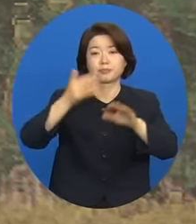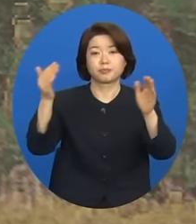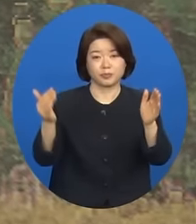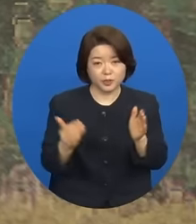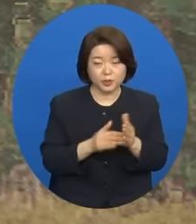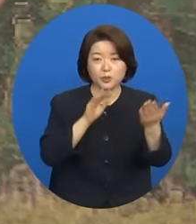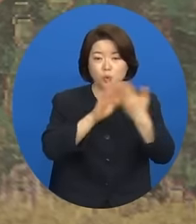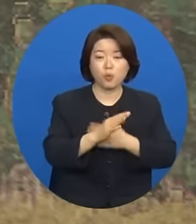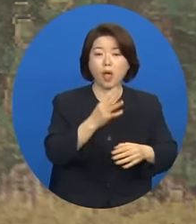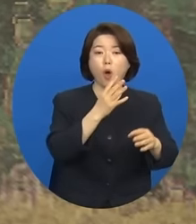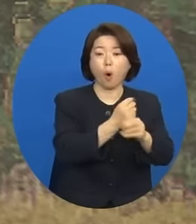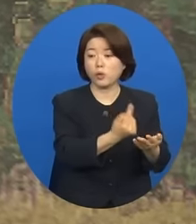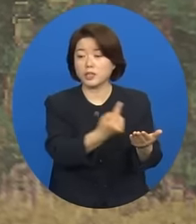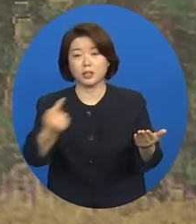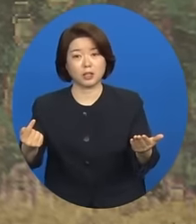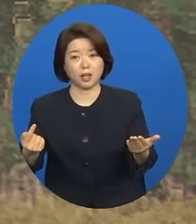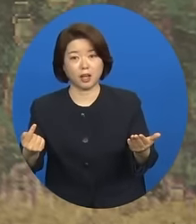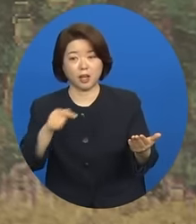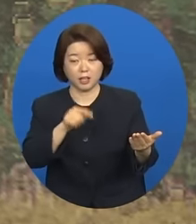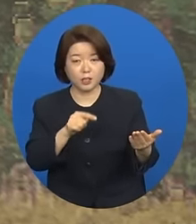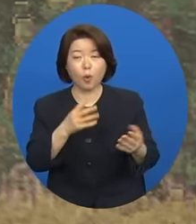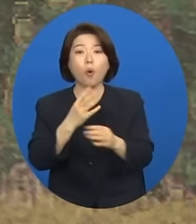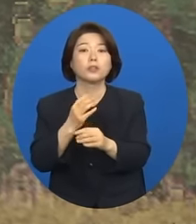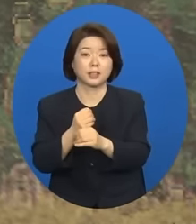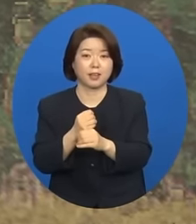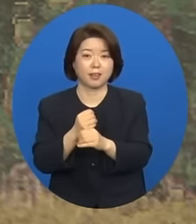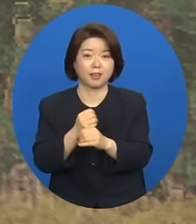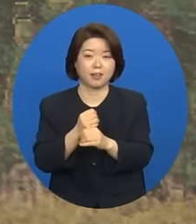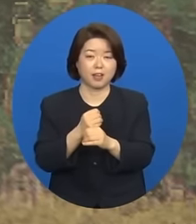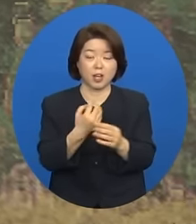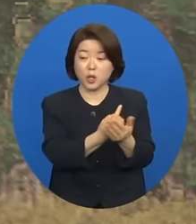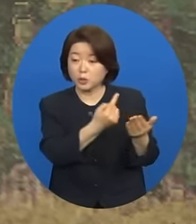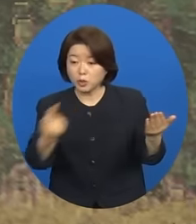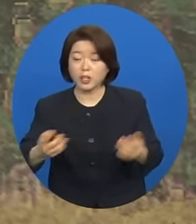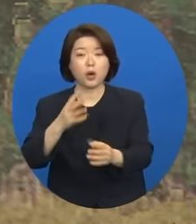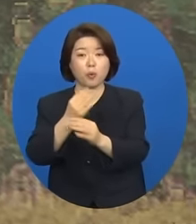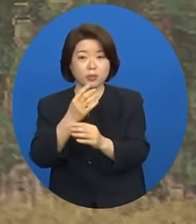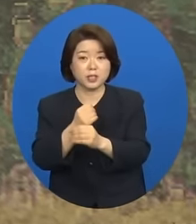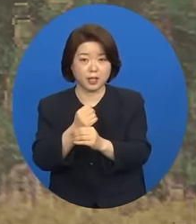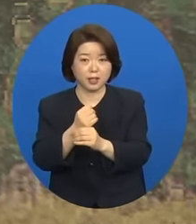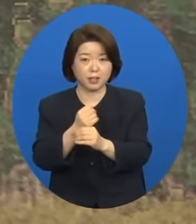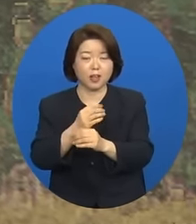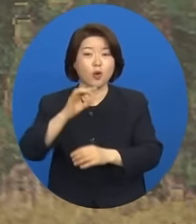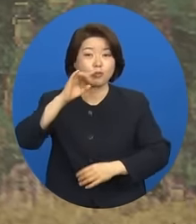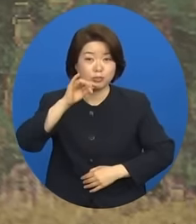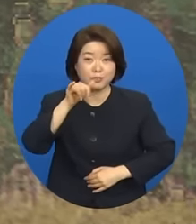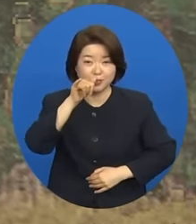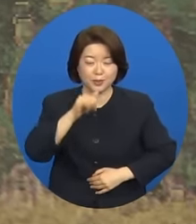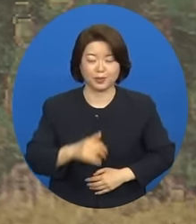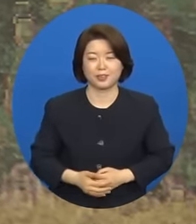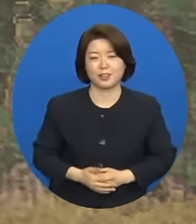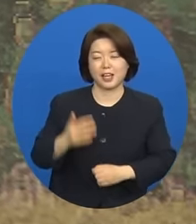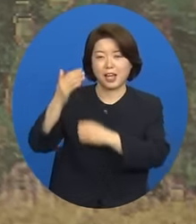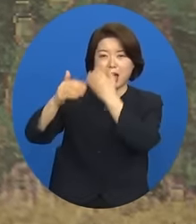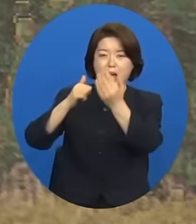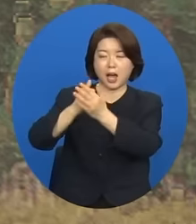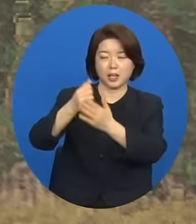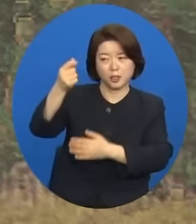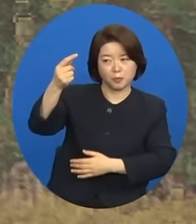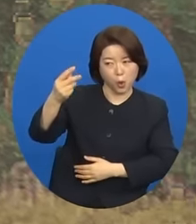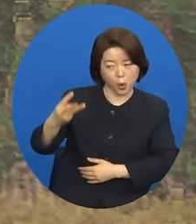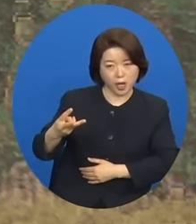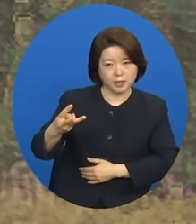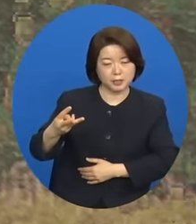언제 떠나게 하시느냐 이제 굉장히 궁금해요. 사실 우리는 하나님 언제 이곳을 떠나게 됩니까? 하나님이 몇 가지 사인을